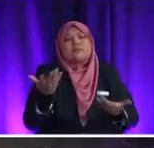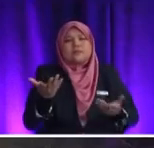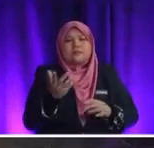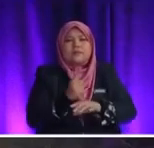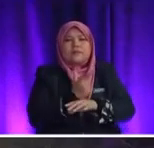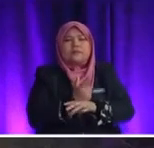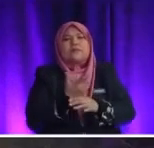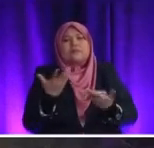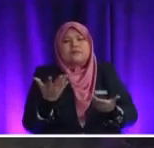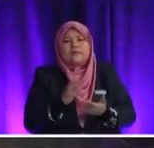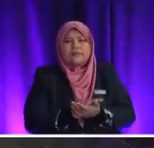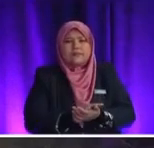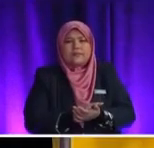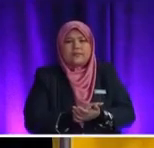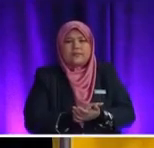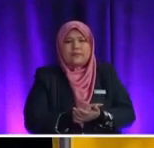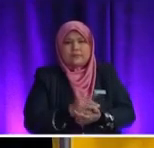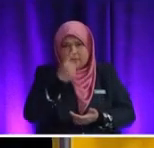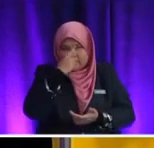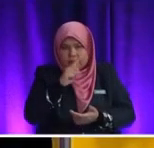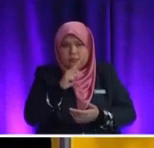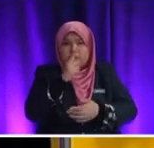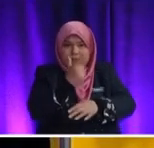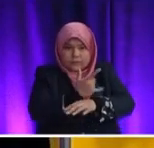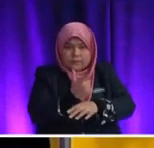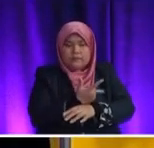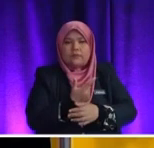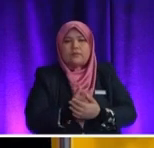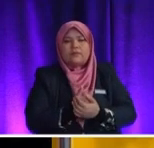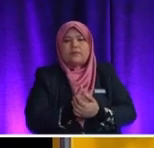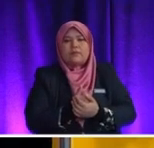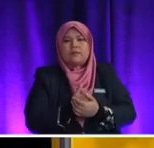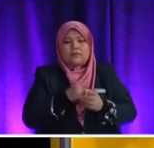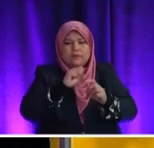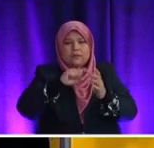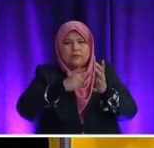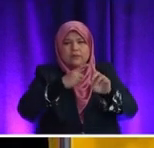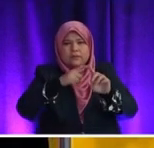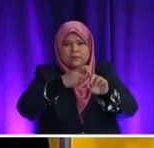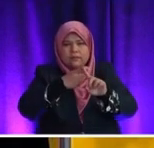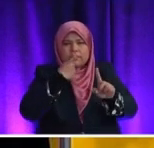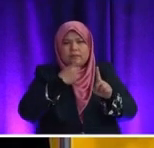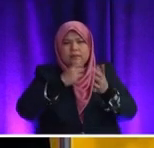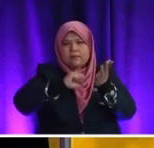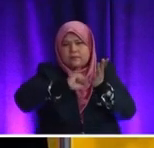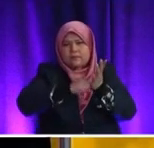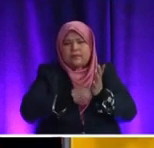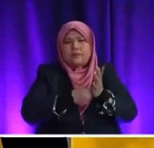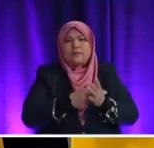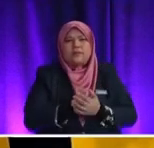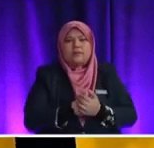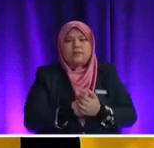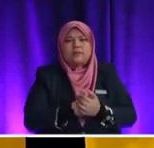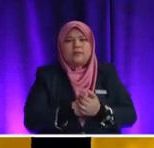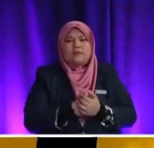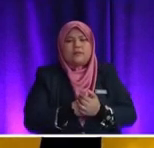Joe aja di untuk latihan pengukuhan sungguh-sungguh yang kita beli dapatkan ataupun bahan yang kita posisikan